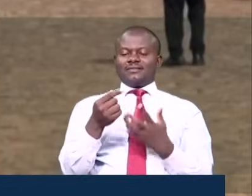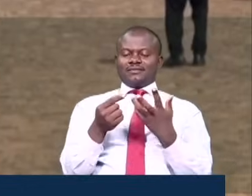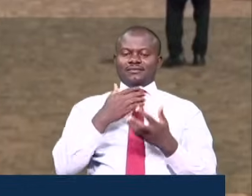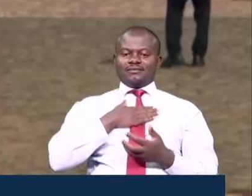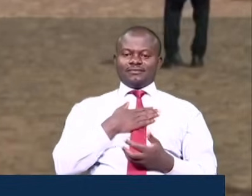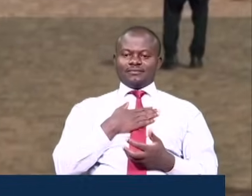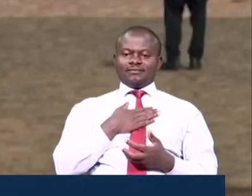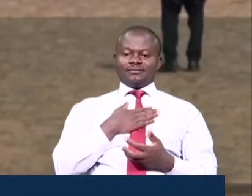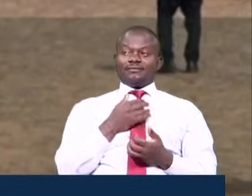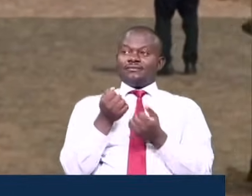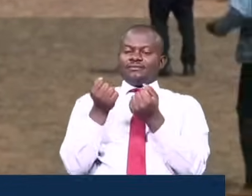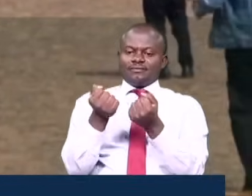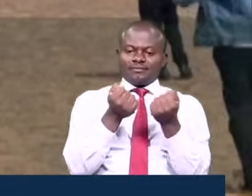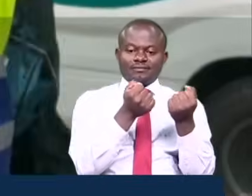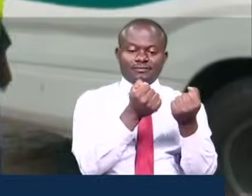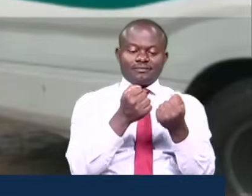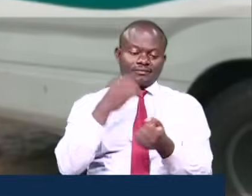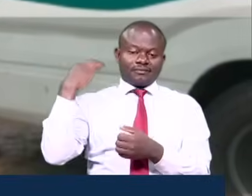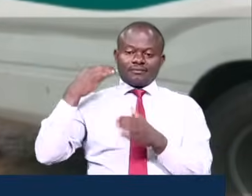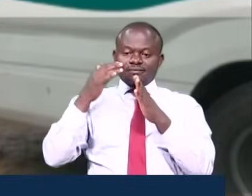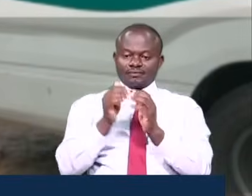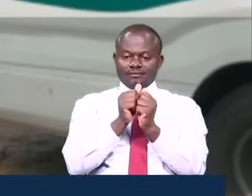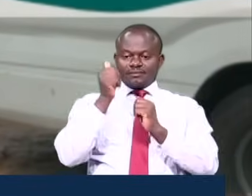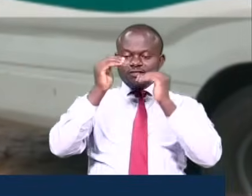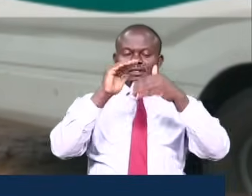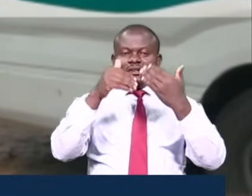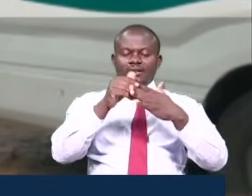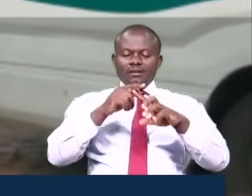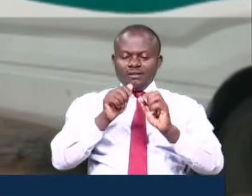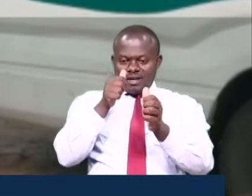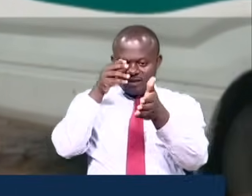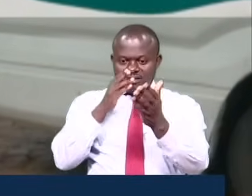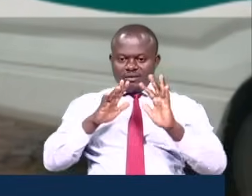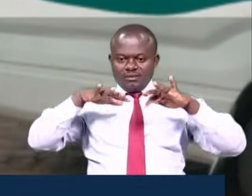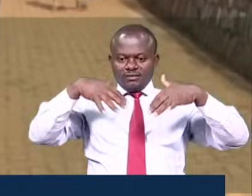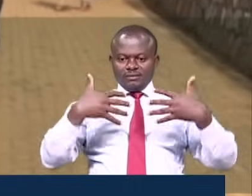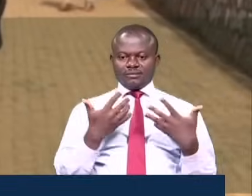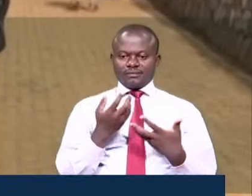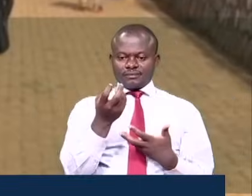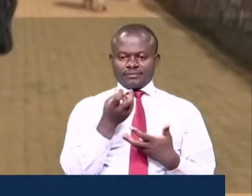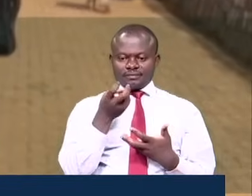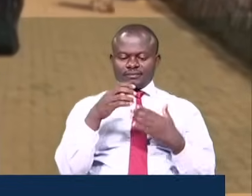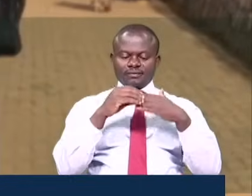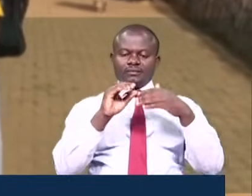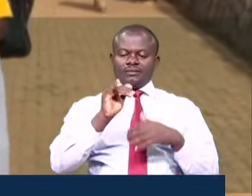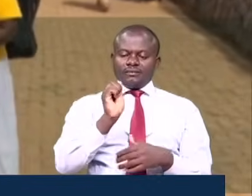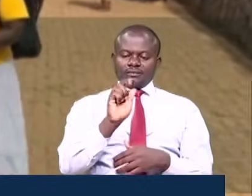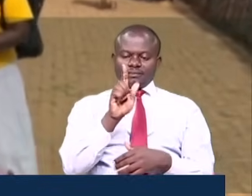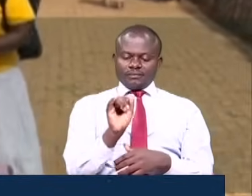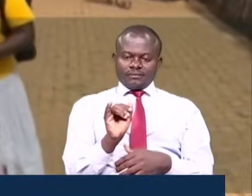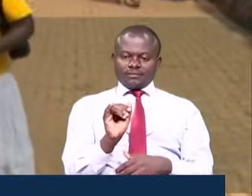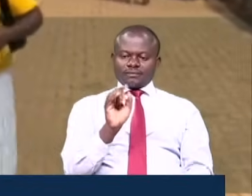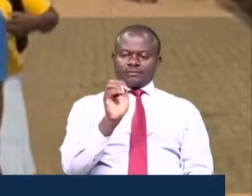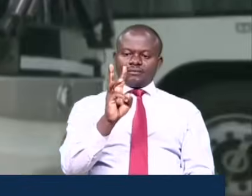muri za gare ubu haba hari abakorerabushake n'izindi nzego baba bakurikirana uko abaturage bagenda umuyobozi wa Jali Transport